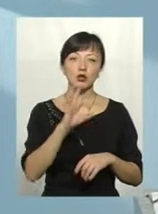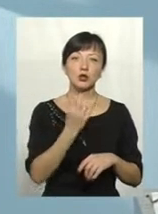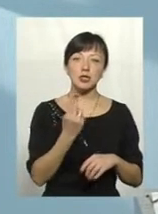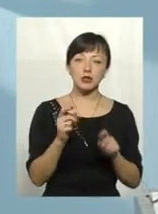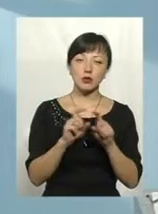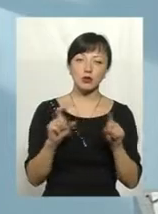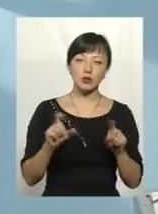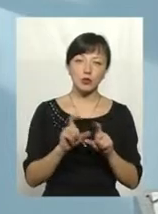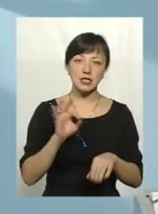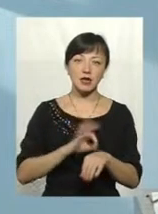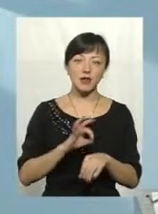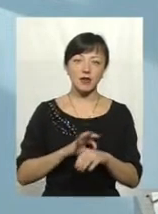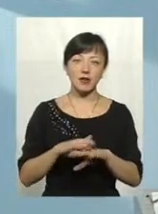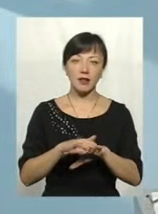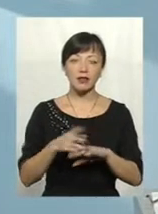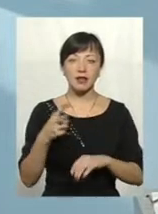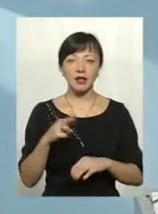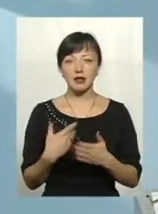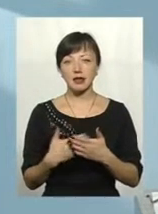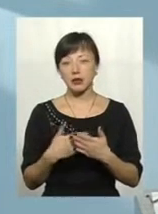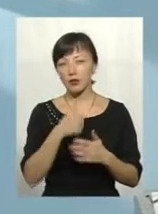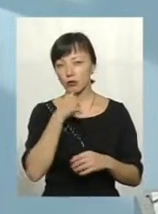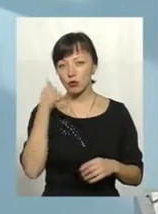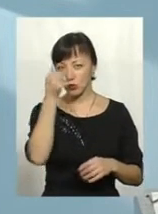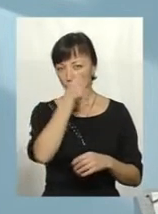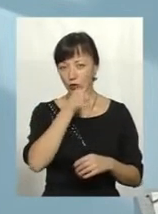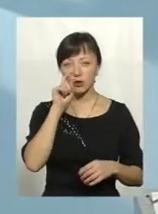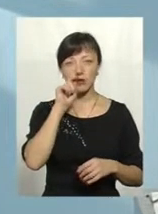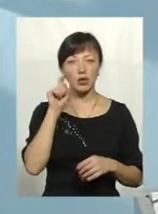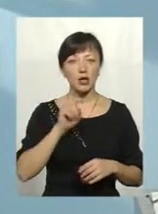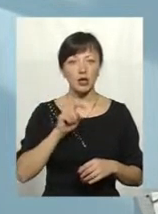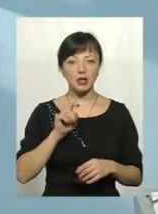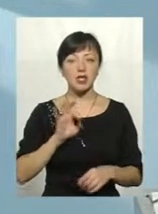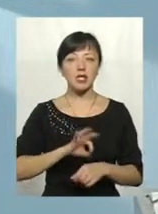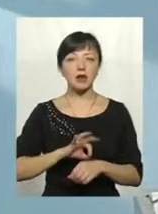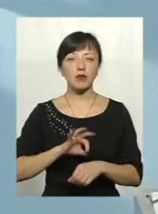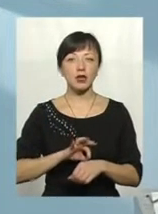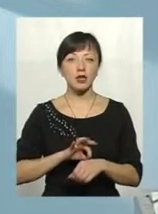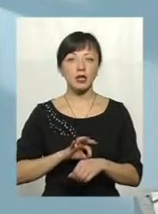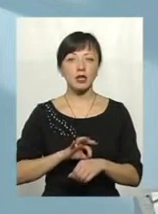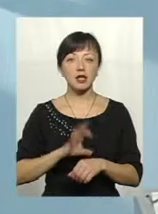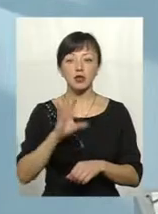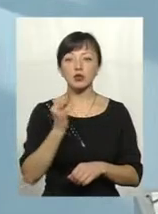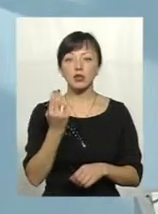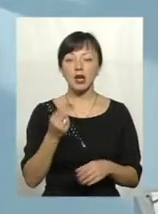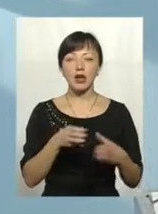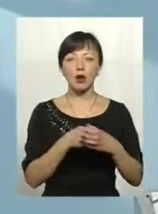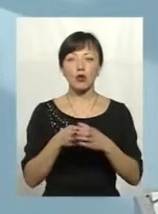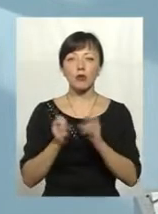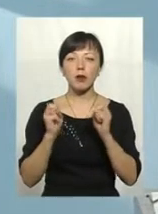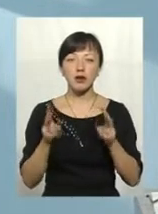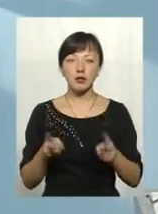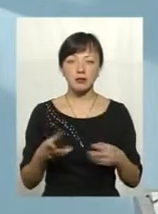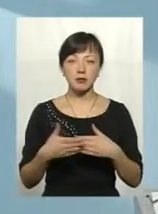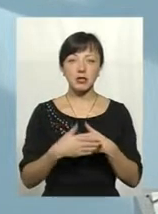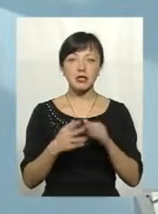структура захворювання населення. Наприклад, в минулому році по Україні захворіло саме соціальних груп ризику десь